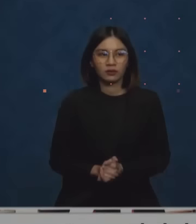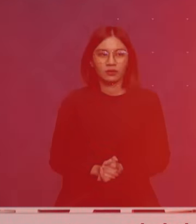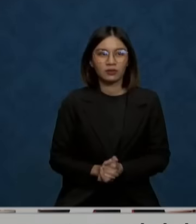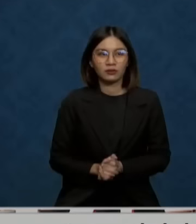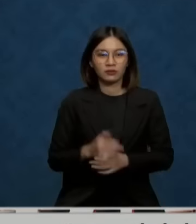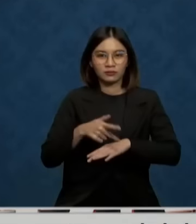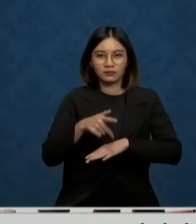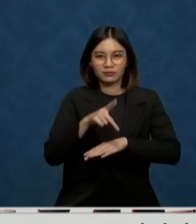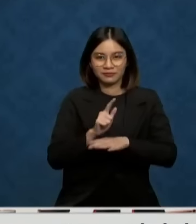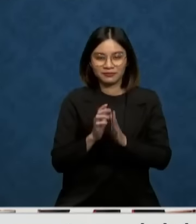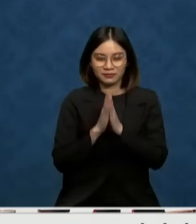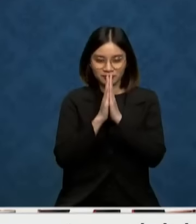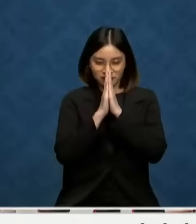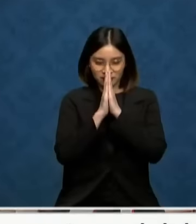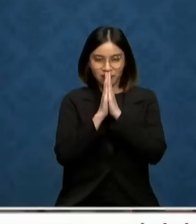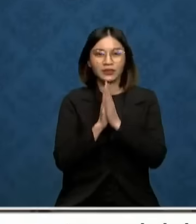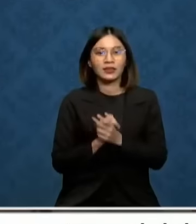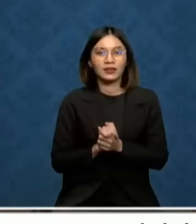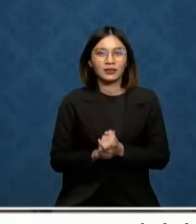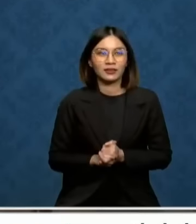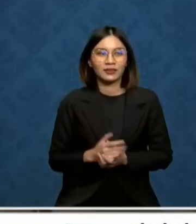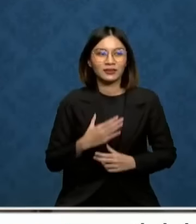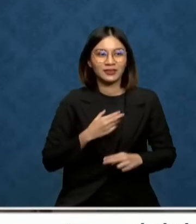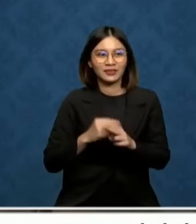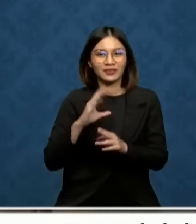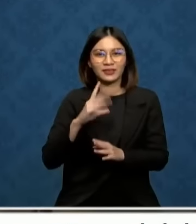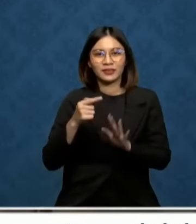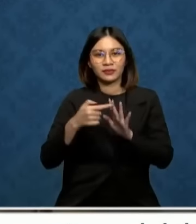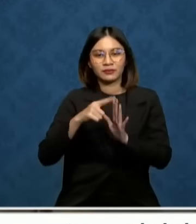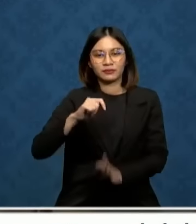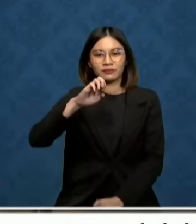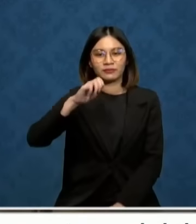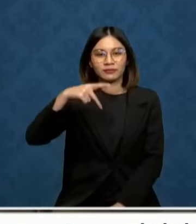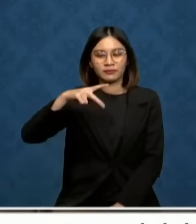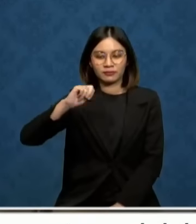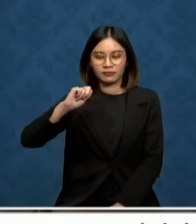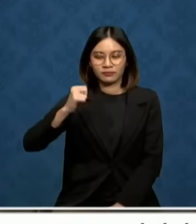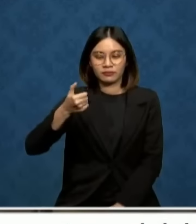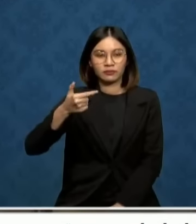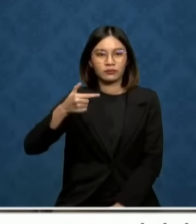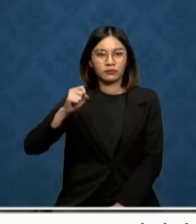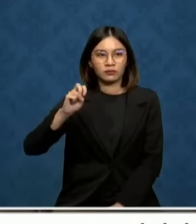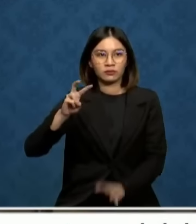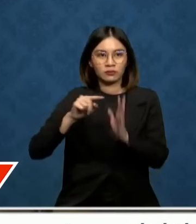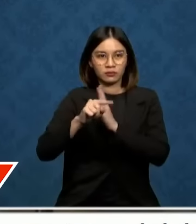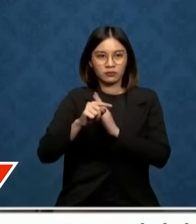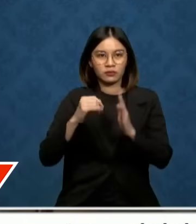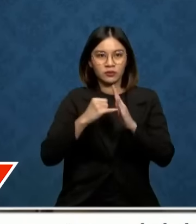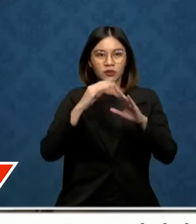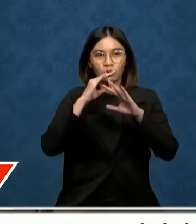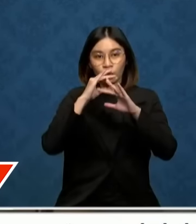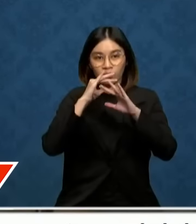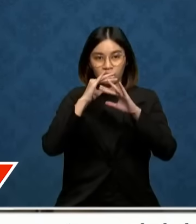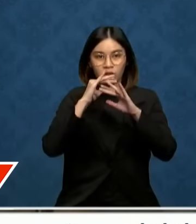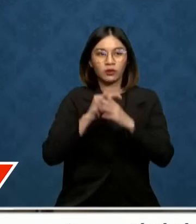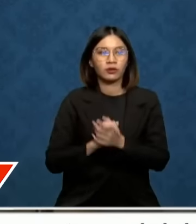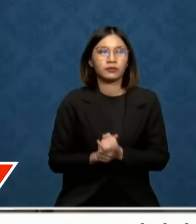ครับเรียนท่านประธานสภาผู้แทนราษฎรที่เคารพครับผมชุติพงศ์พิโรพินโยผู้แทนราษฎรพรรคก้าวไกลจังหวัดระยองอำเภอบ้านค่ายปลวกแด